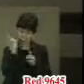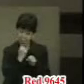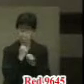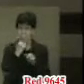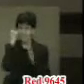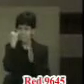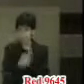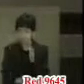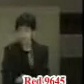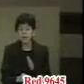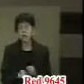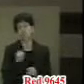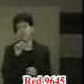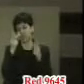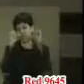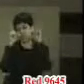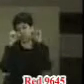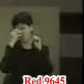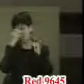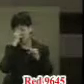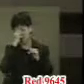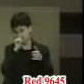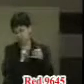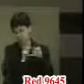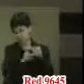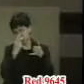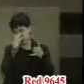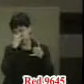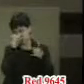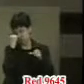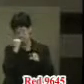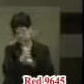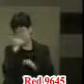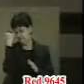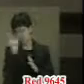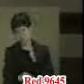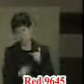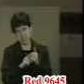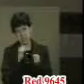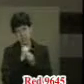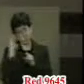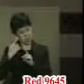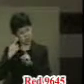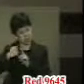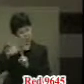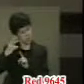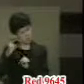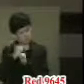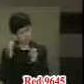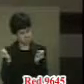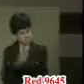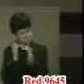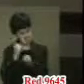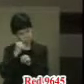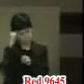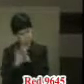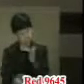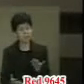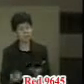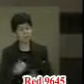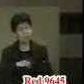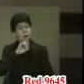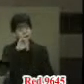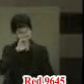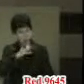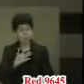งหมดที่เกิดขึ้นเนี่ยเพราะไอ้นายกรัฐมนตรีชื่อนายสมัครสุนทรเวชเป็นคนก่อให้เกิดขึ้นในเวลา7 เดือนเนี่ยขอเรียนเท่านั้น